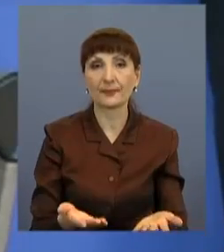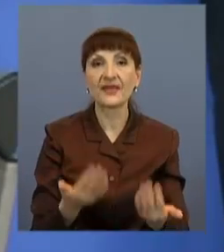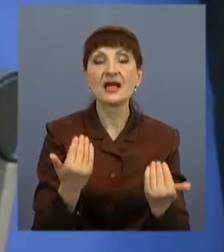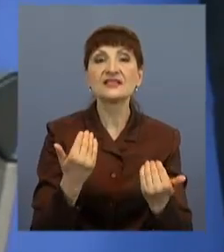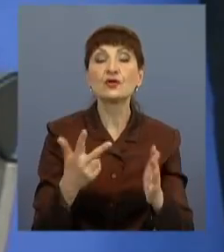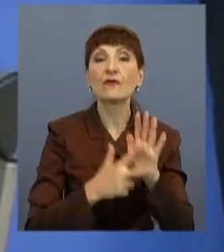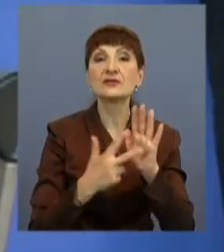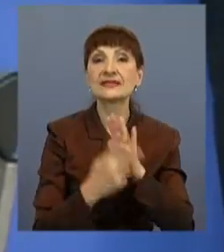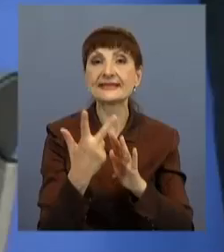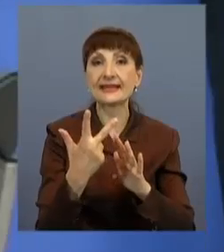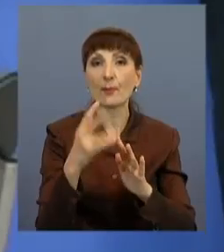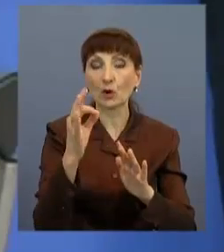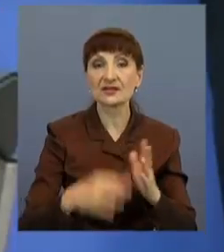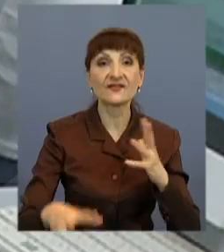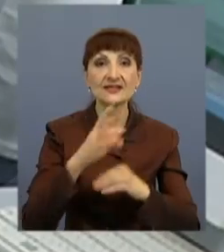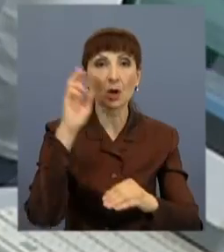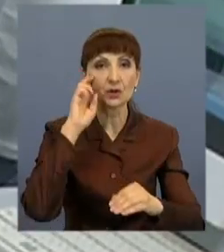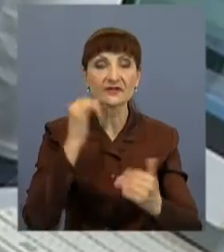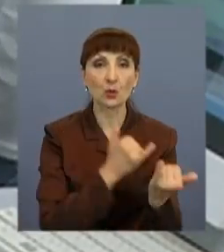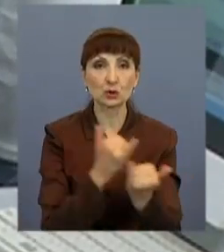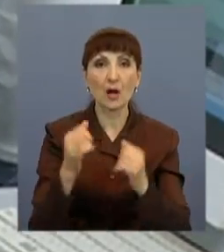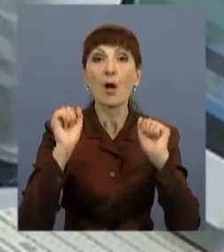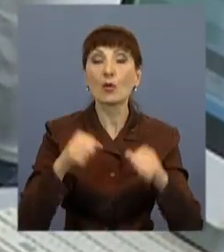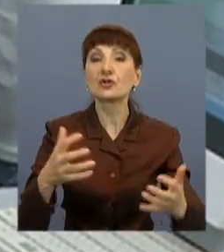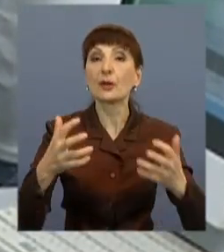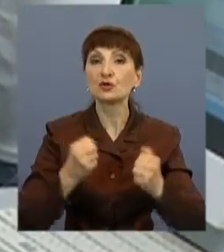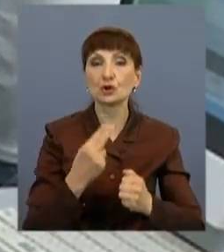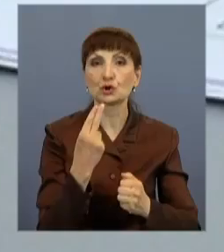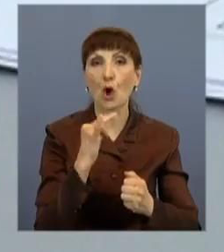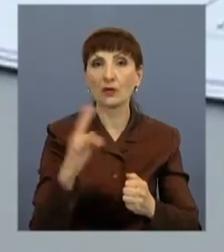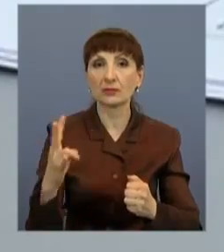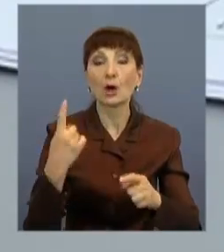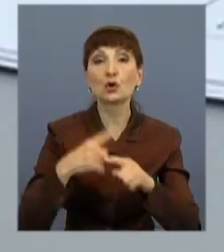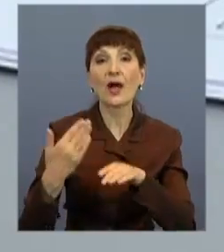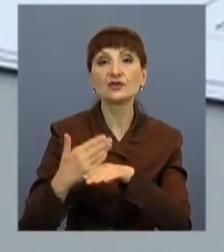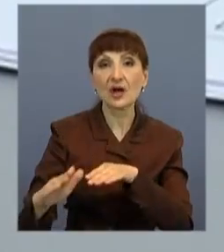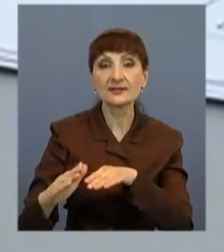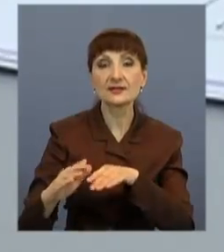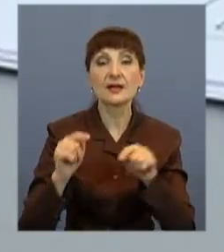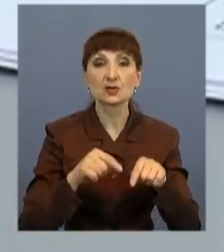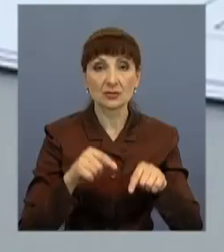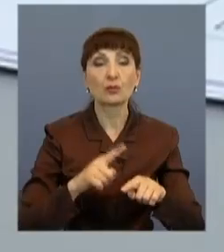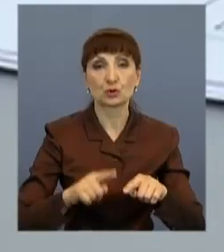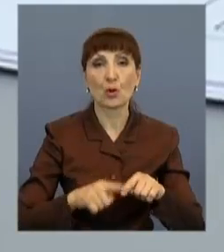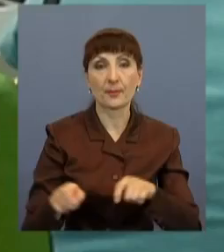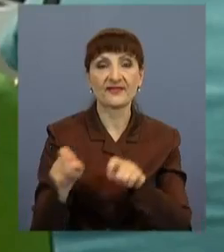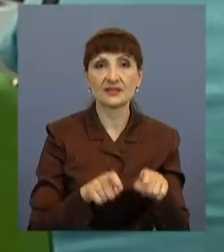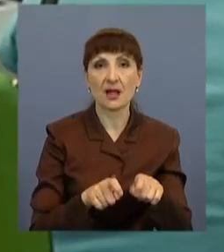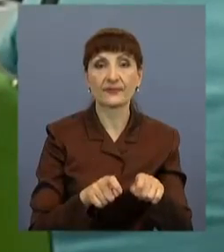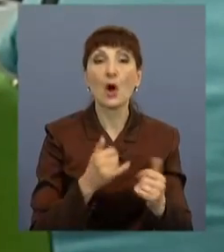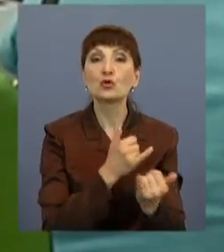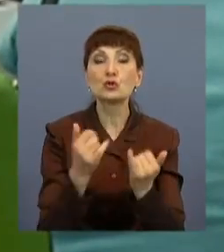сегодня 83% всех государственных услуг можно получить в ЦОНах. Остальная часть перейдет сюда в ближайшее время. Кстати,